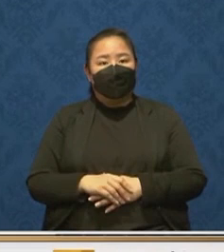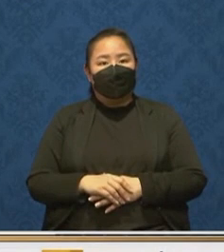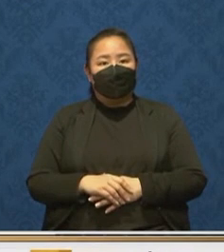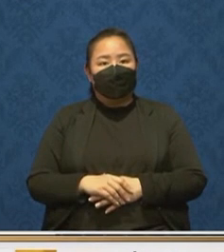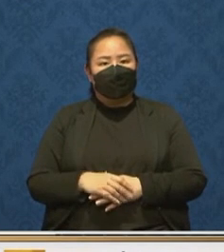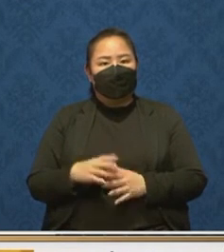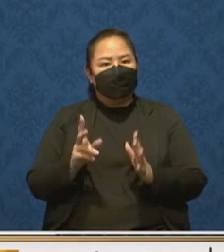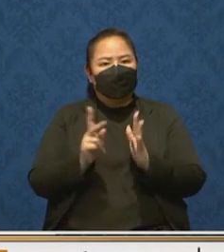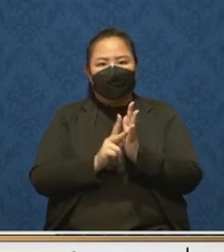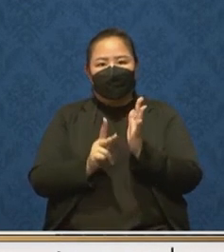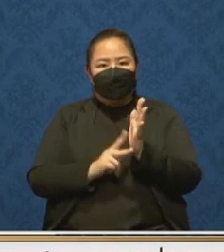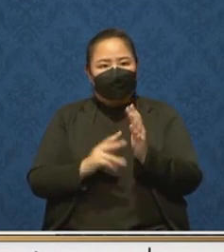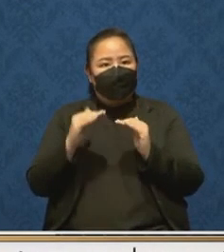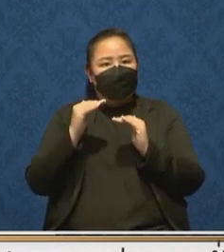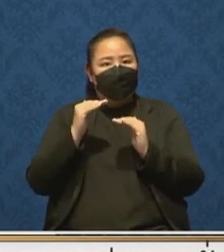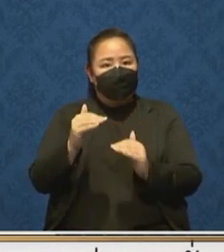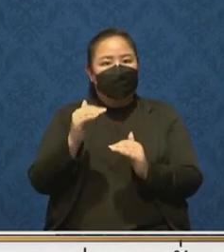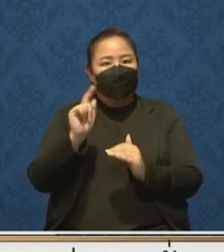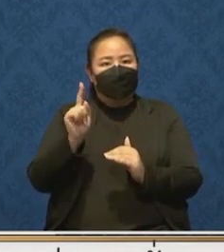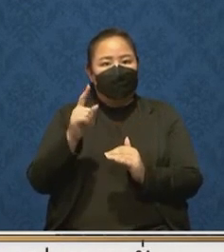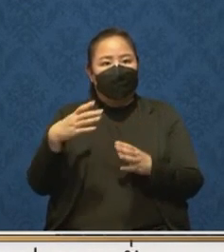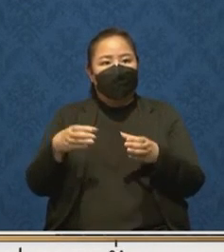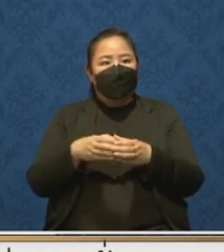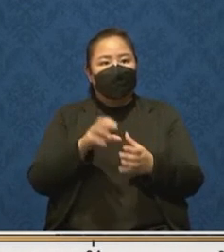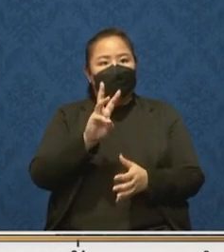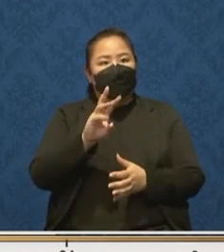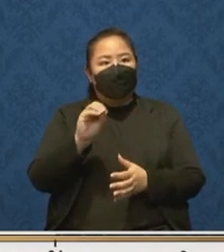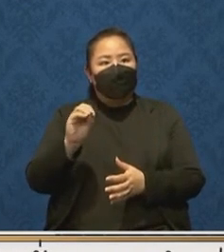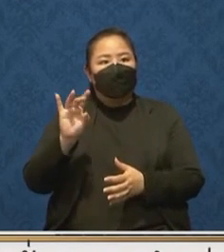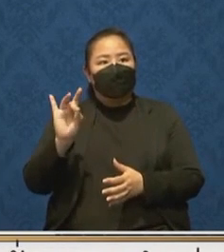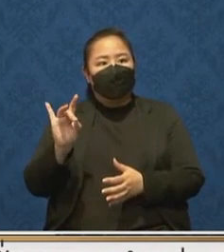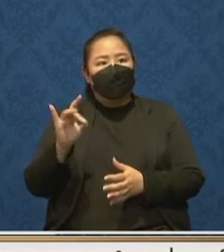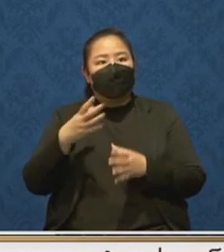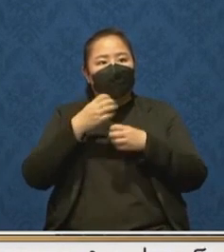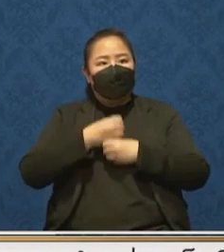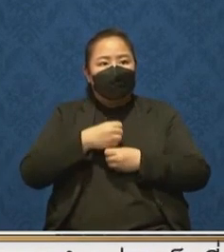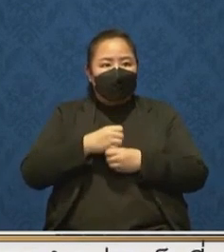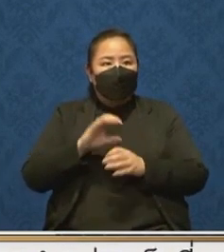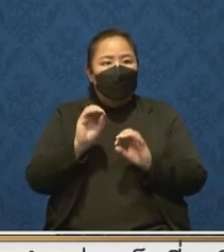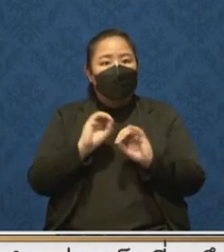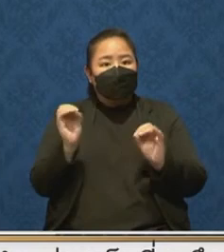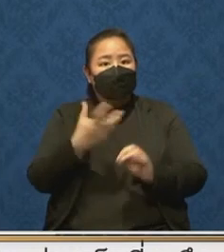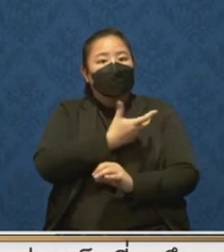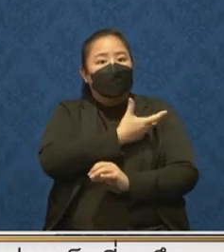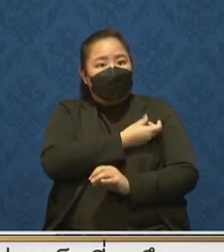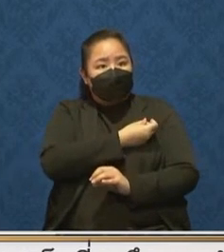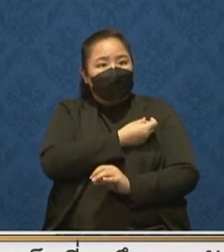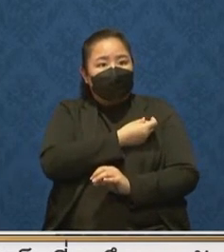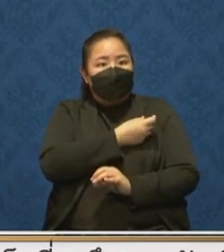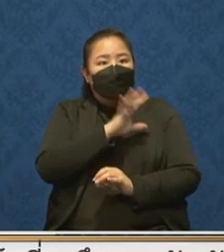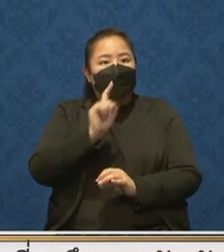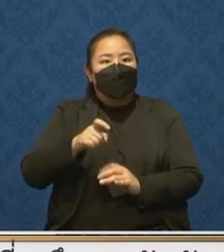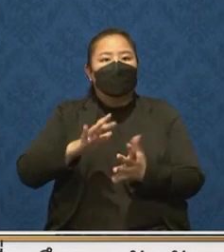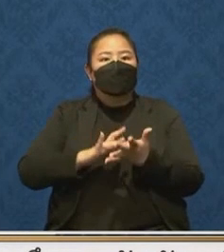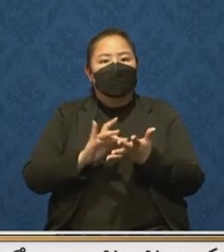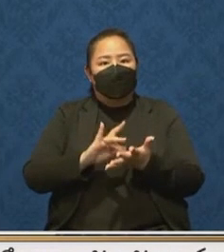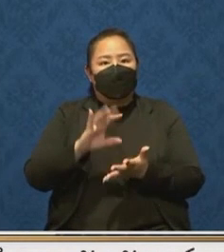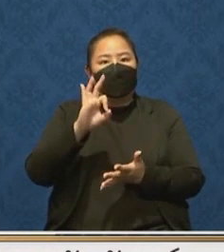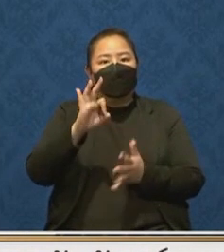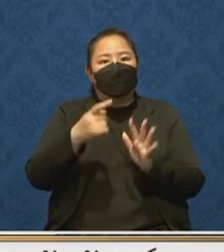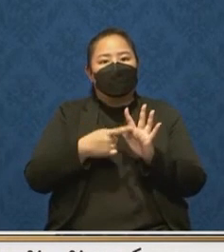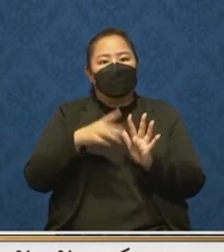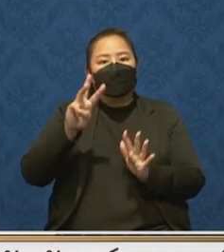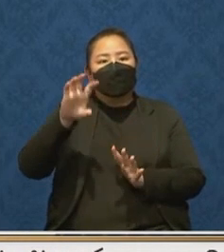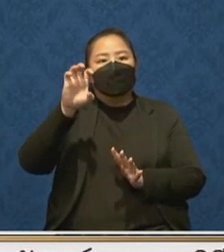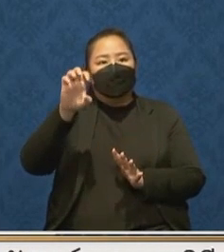กากฎเกนบอกวาคนแกคนกลุมเสี่ยง 608 คนที่ไม่เคยฉีดวัคซีนจะได้ยาฟ้าวพิราเวีรหรอบางคนก็ได้